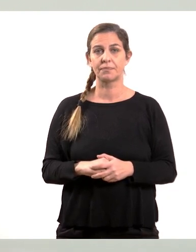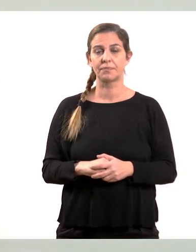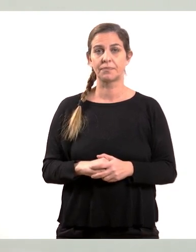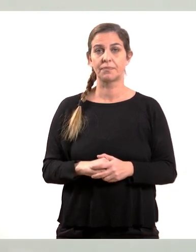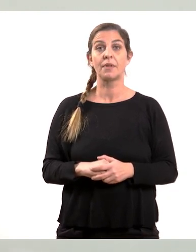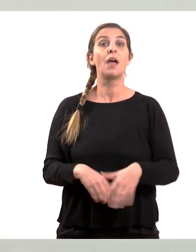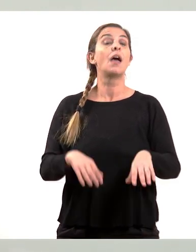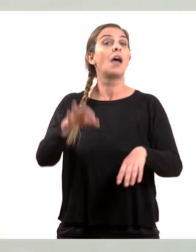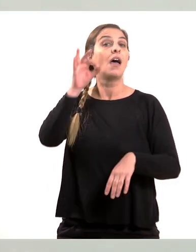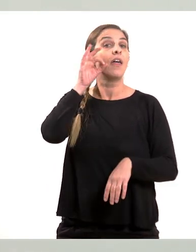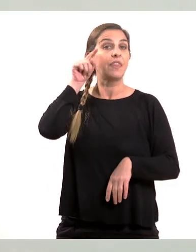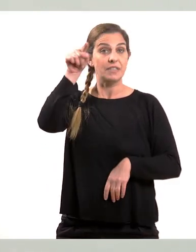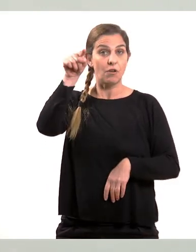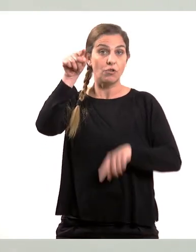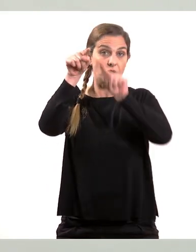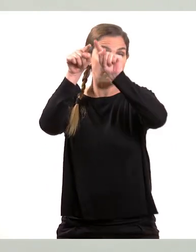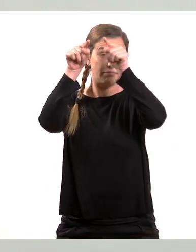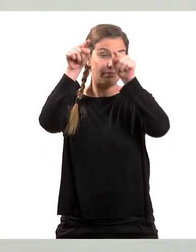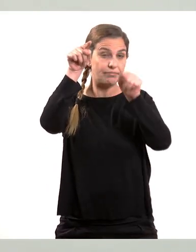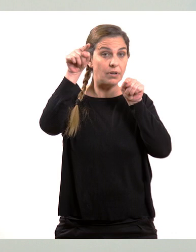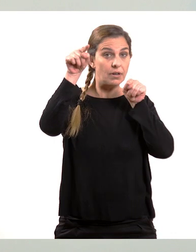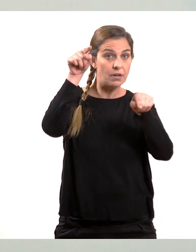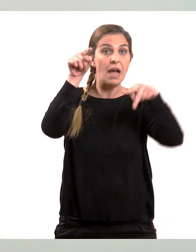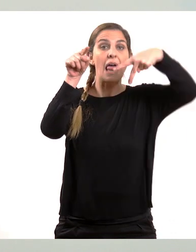Και προορισμός η Λίμνος.